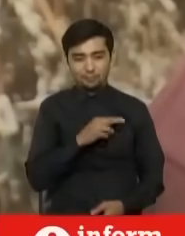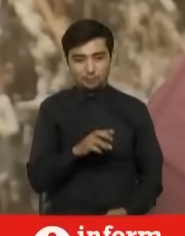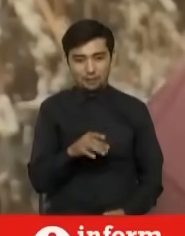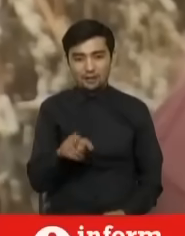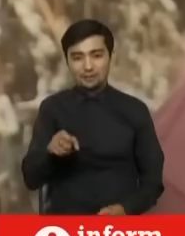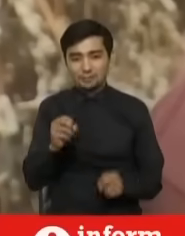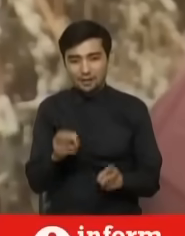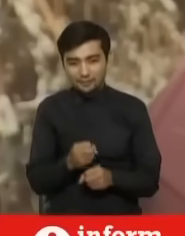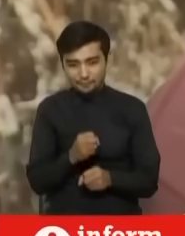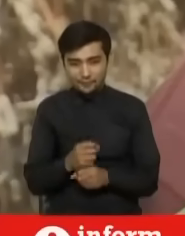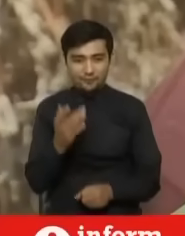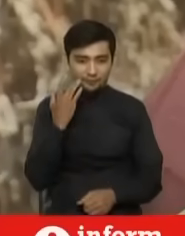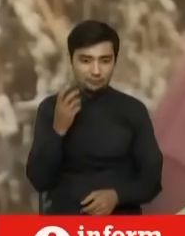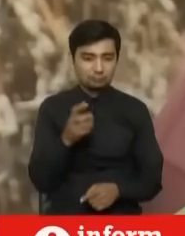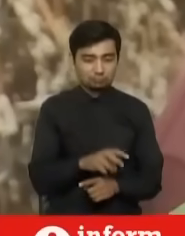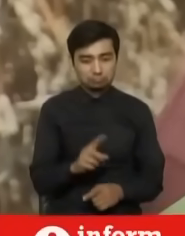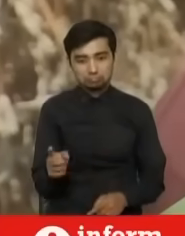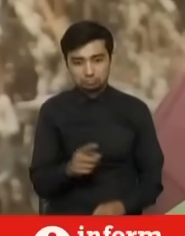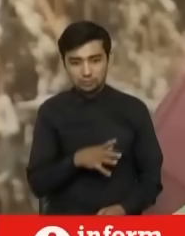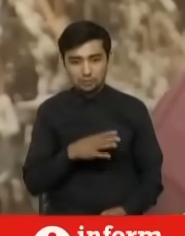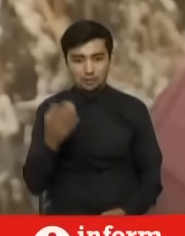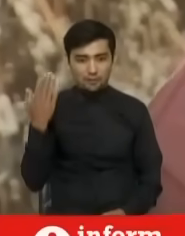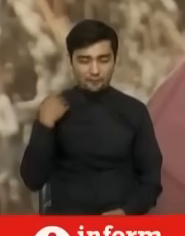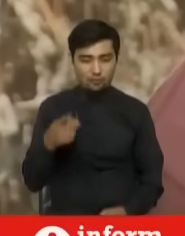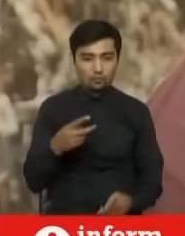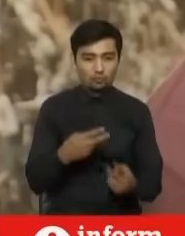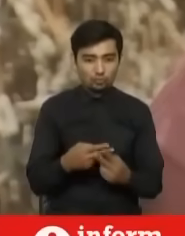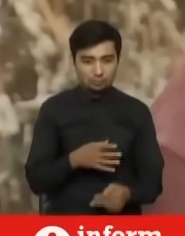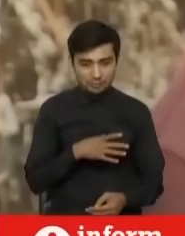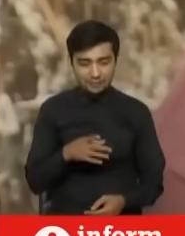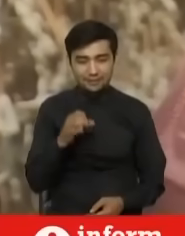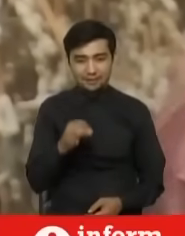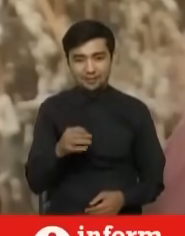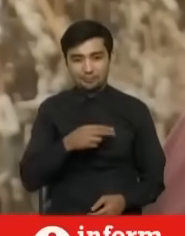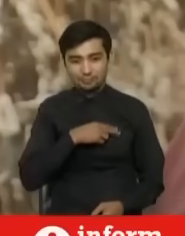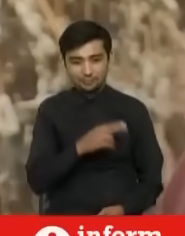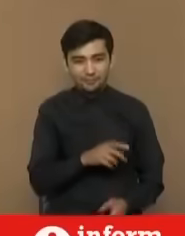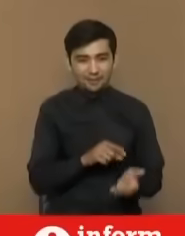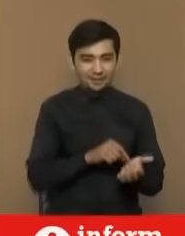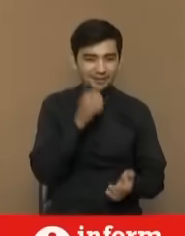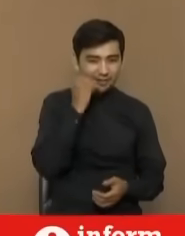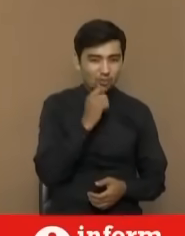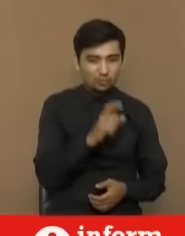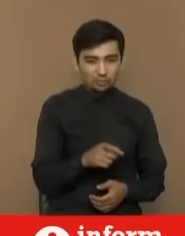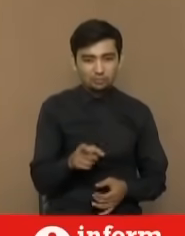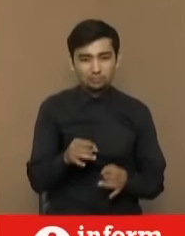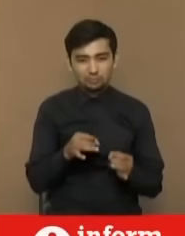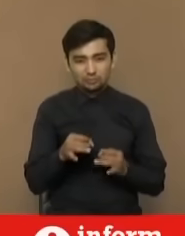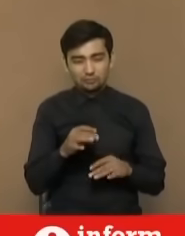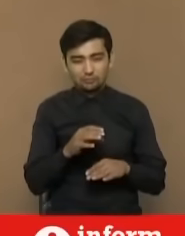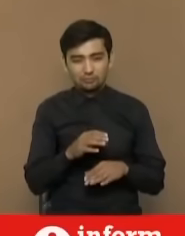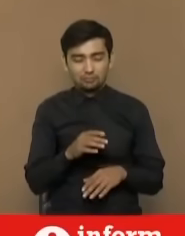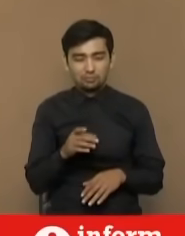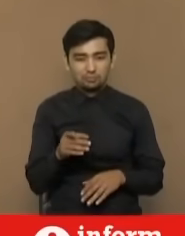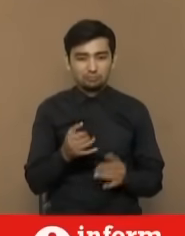адам бұған дейін де келіп кетіп жүретін. Бұрын сотталған деп естідім. Бақилық болған зейнеткерлердің қызымен араласатын. Среди ночи слышу бух, взрыв